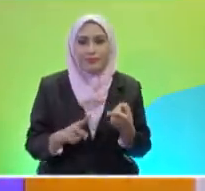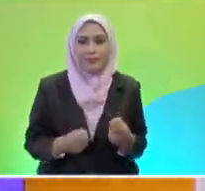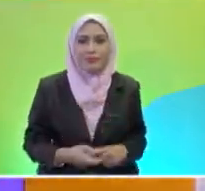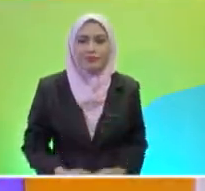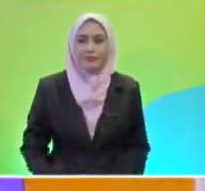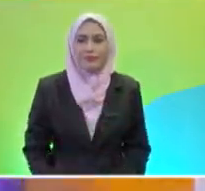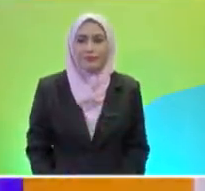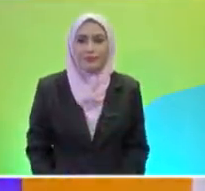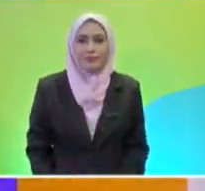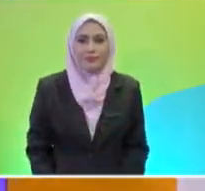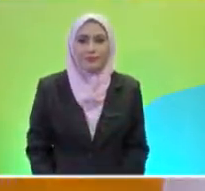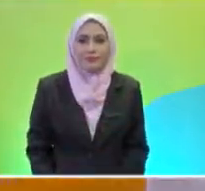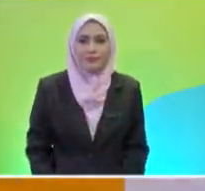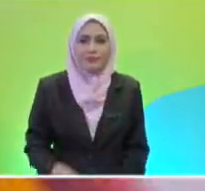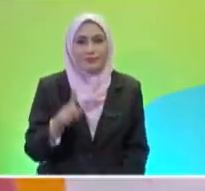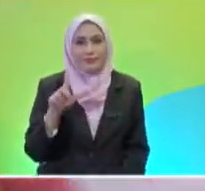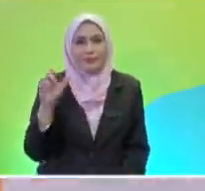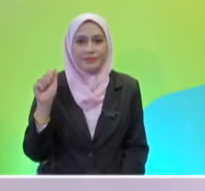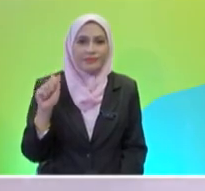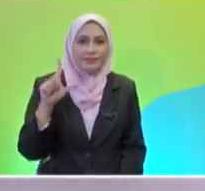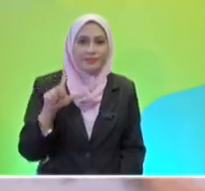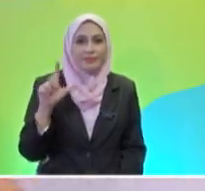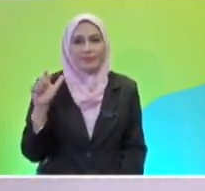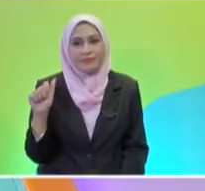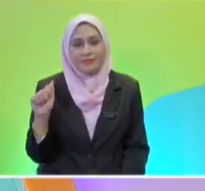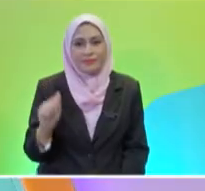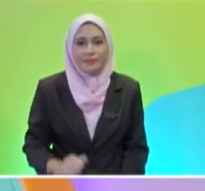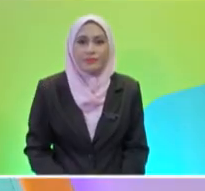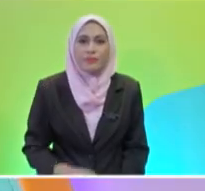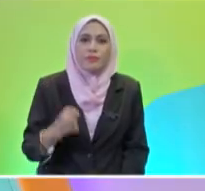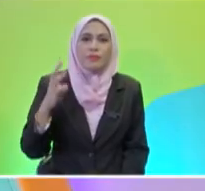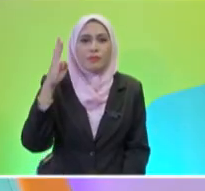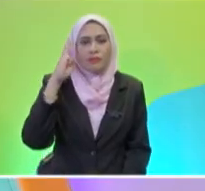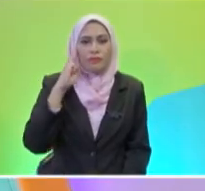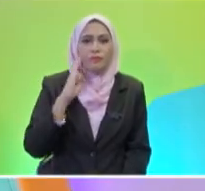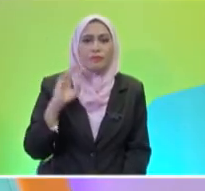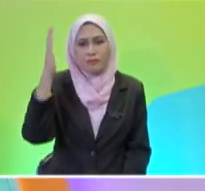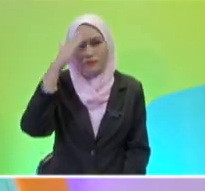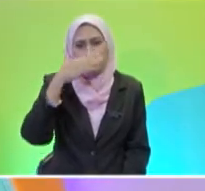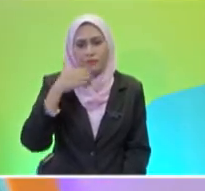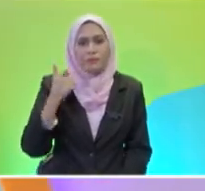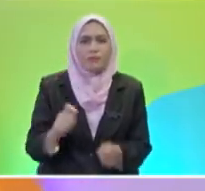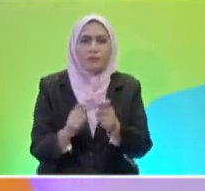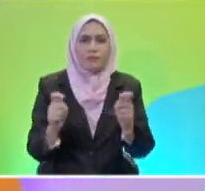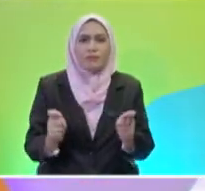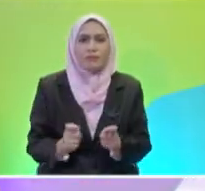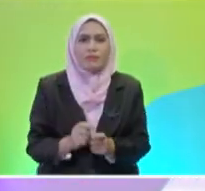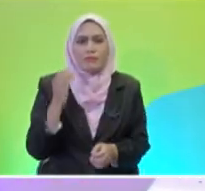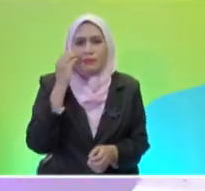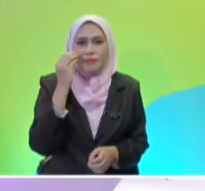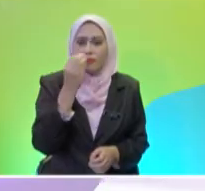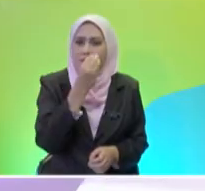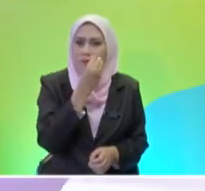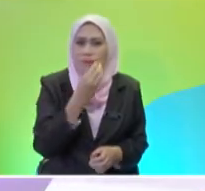kawan-kawan. La la la la la. Wow, cantiknya taman bunga ni. Eh, tengok